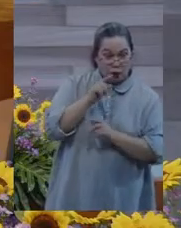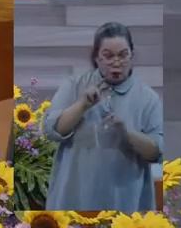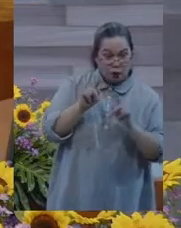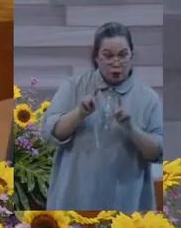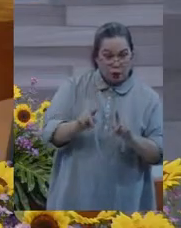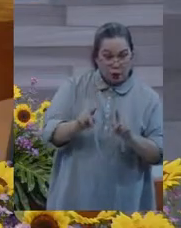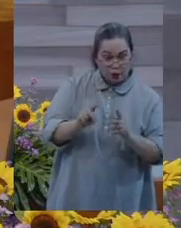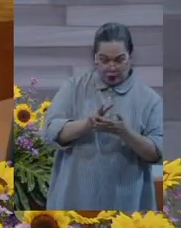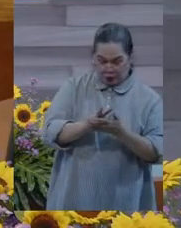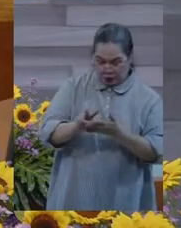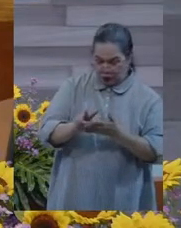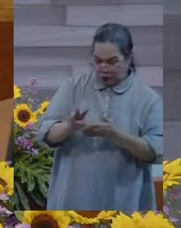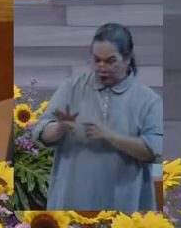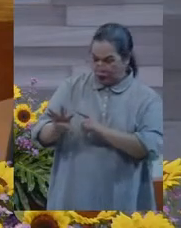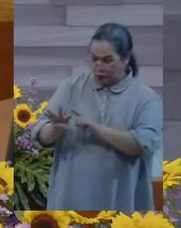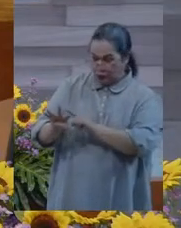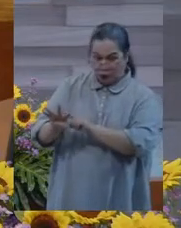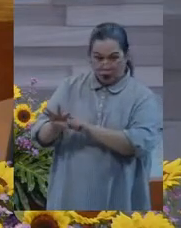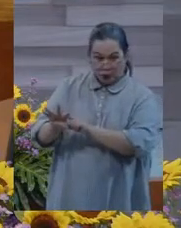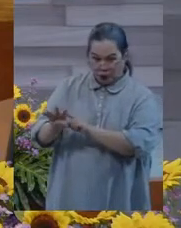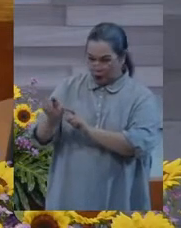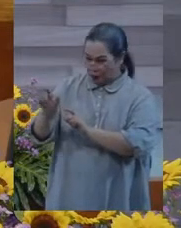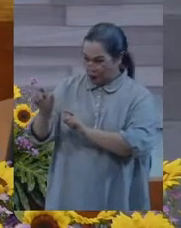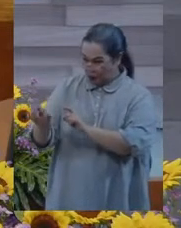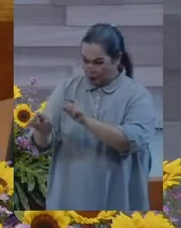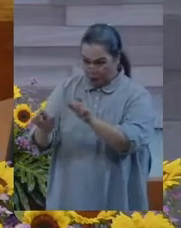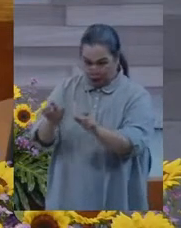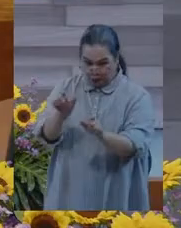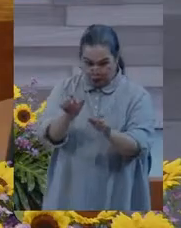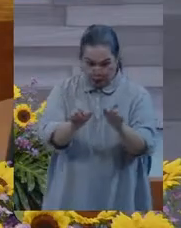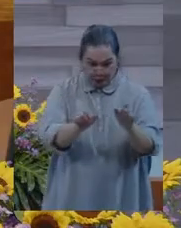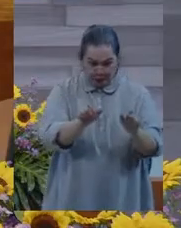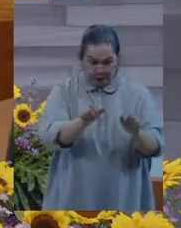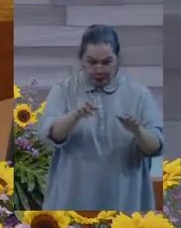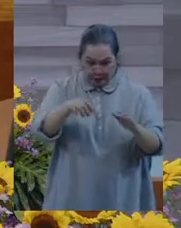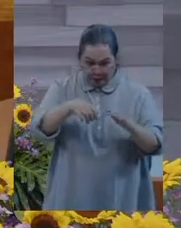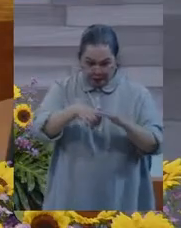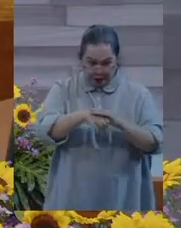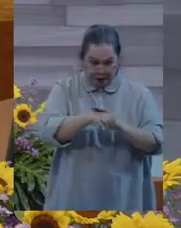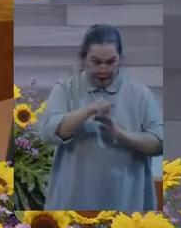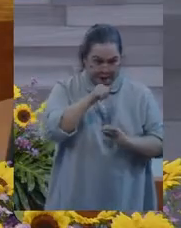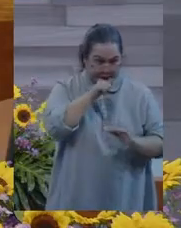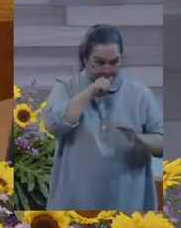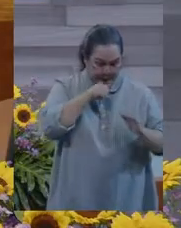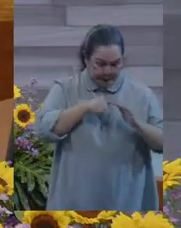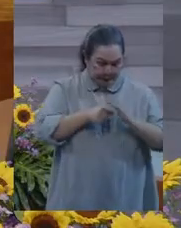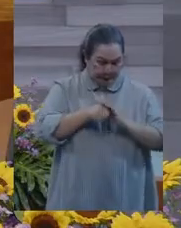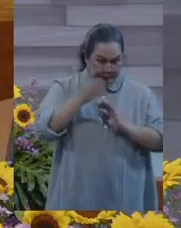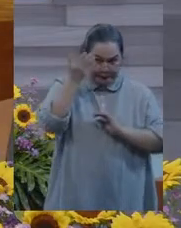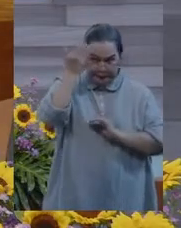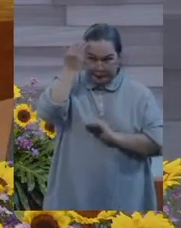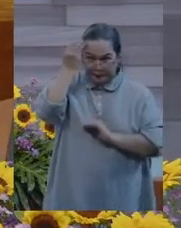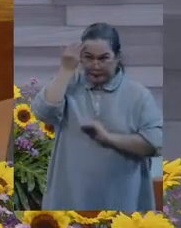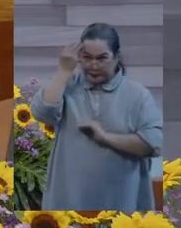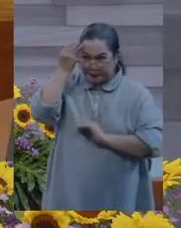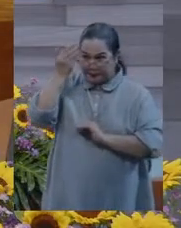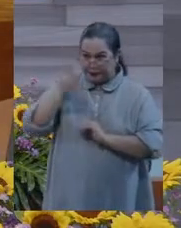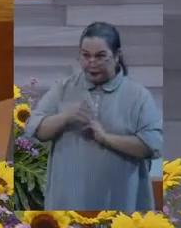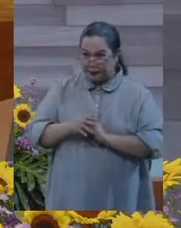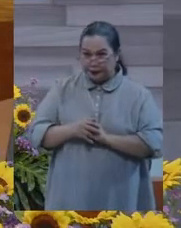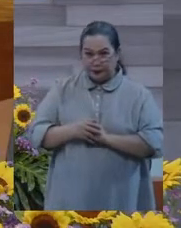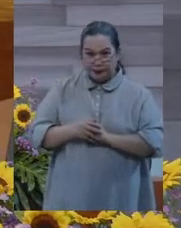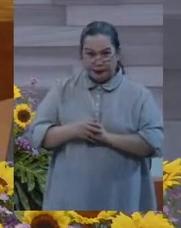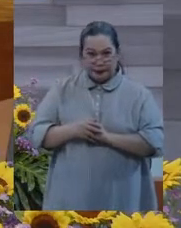niya sa verse 4, for certain people have crept in unnoticed. Sila yung these